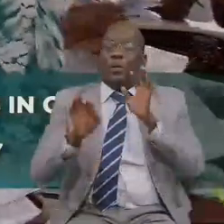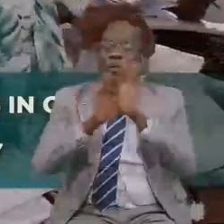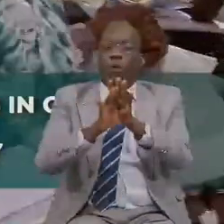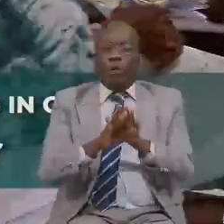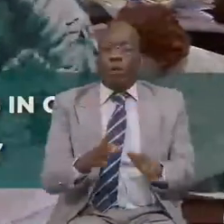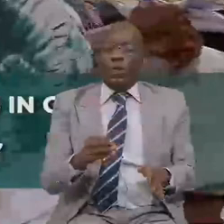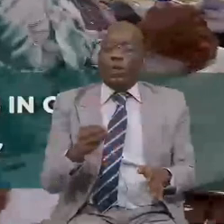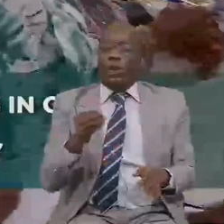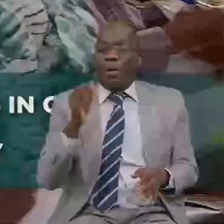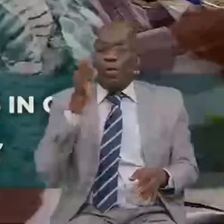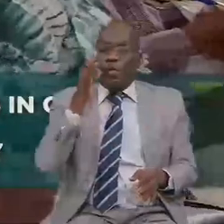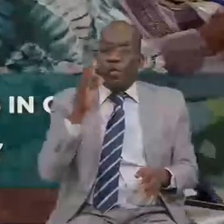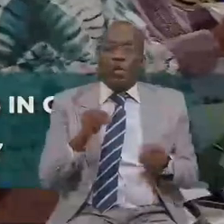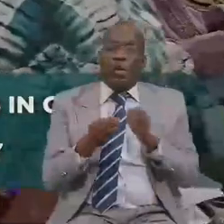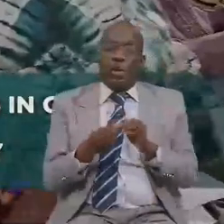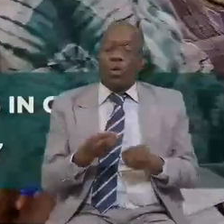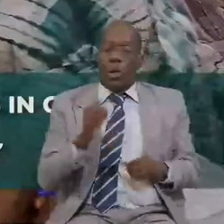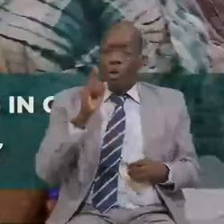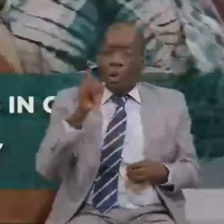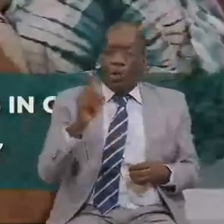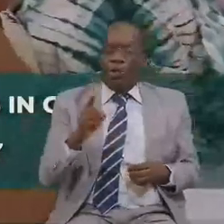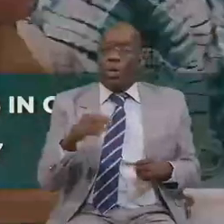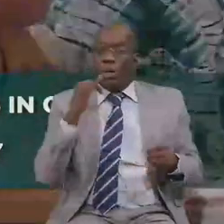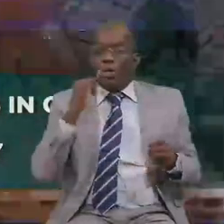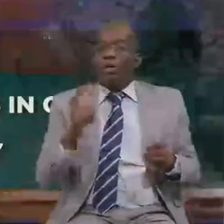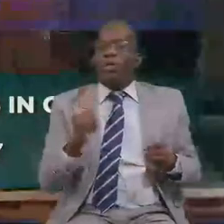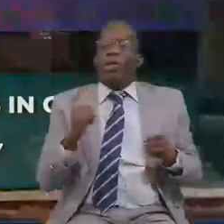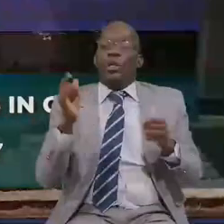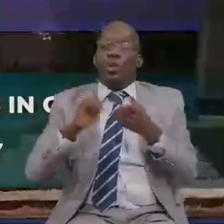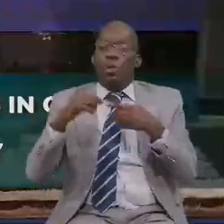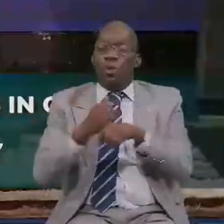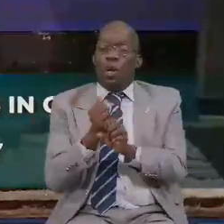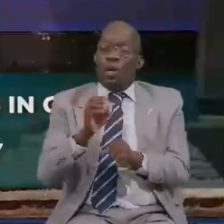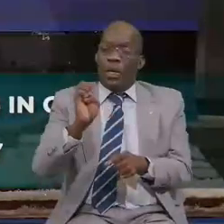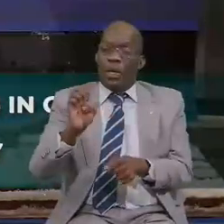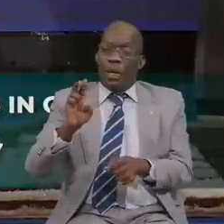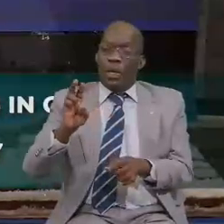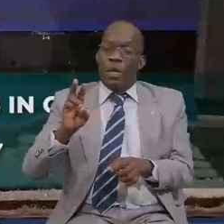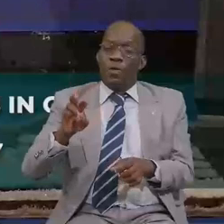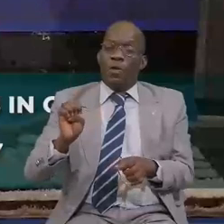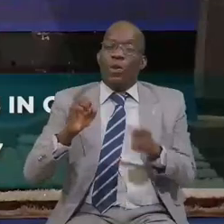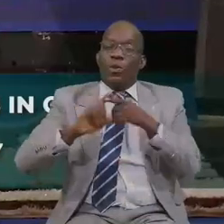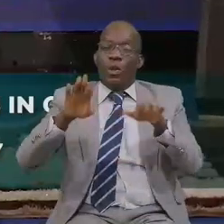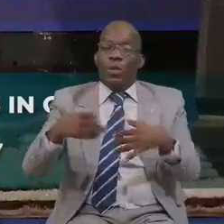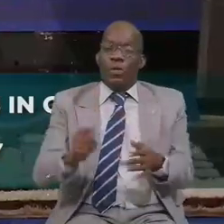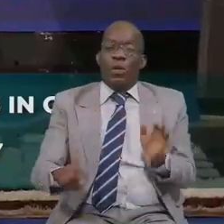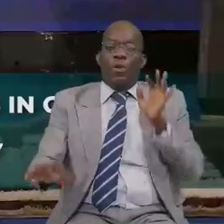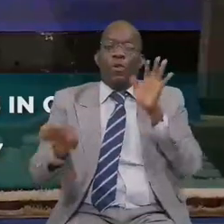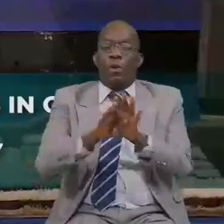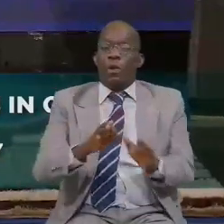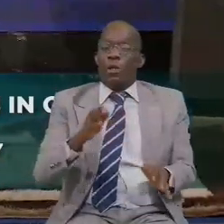Ève à transmettre ce fruit interdit à son mari. L'œuvre du